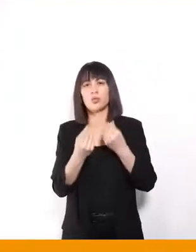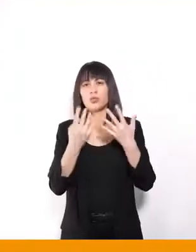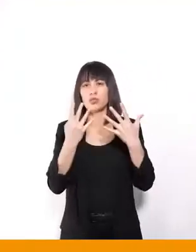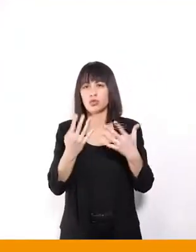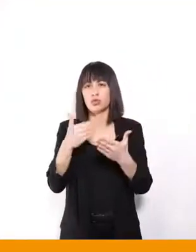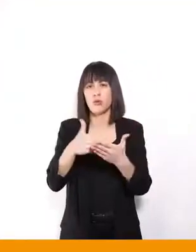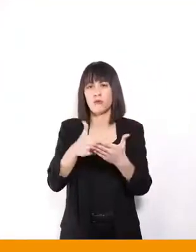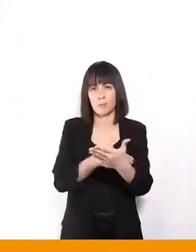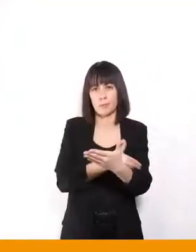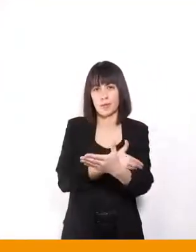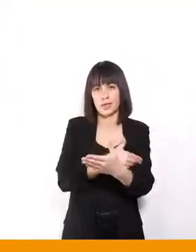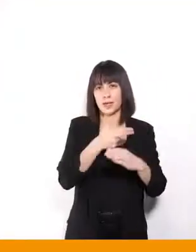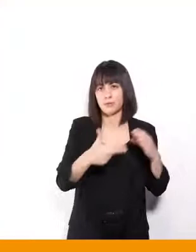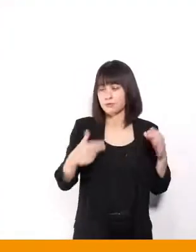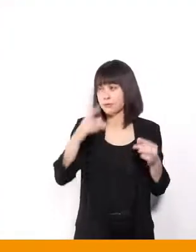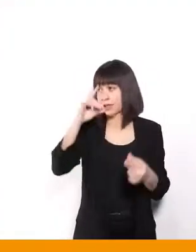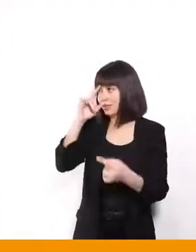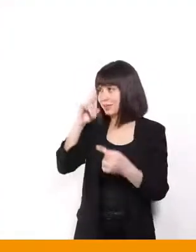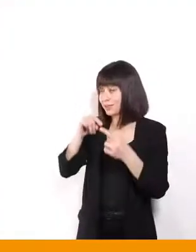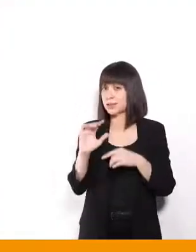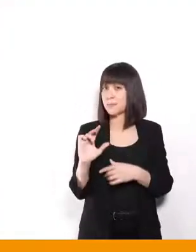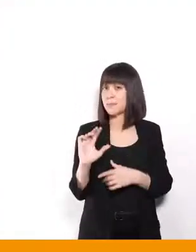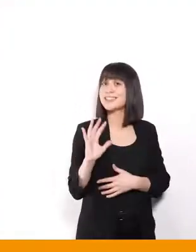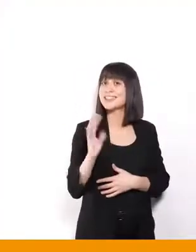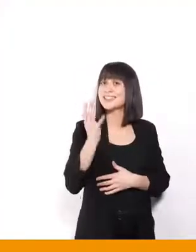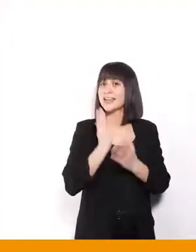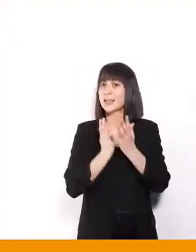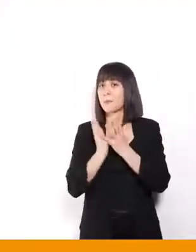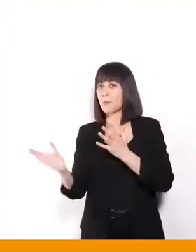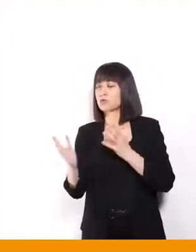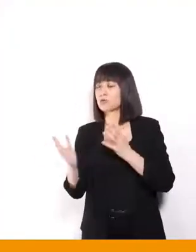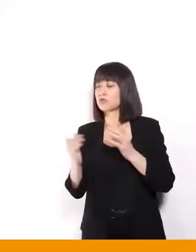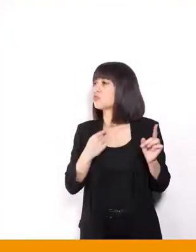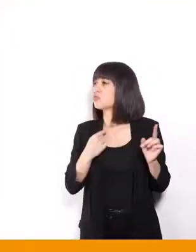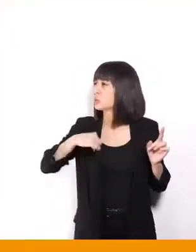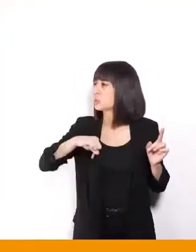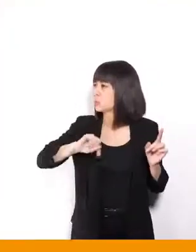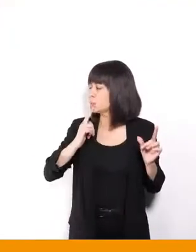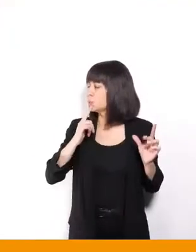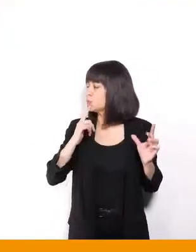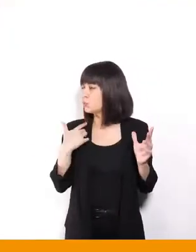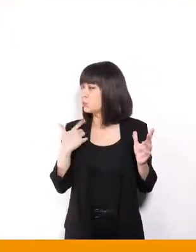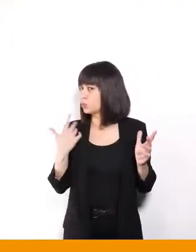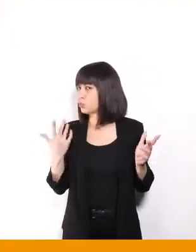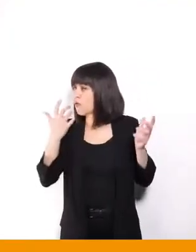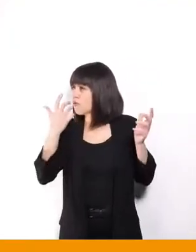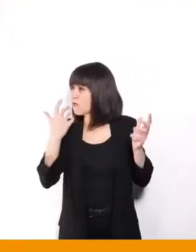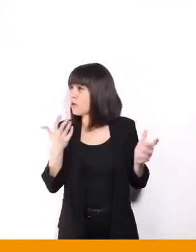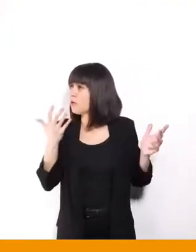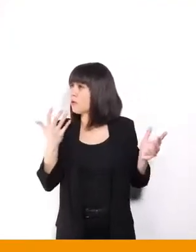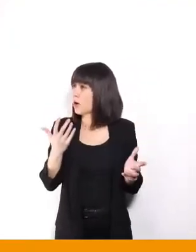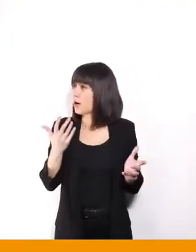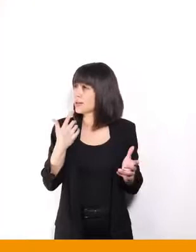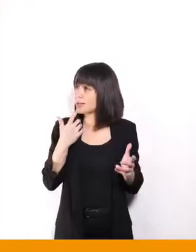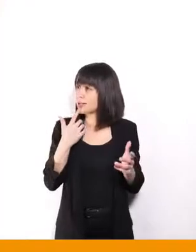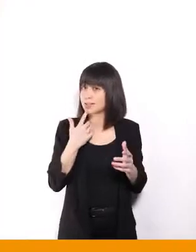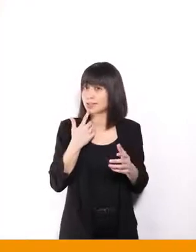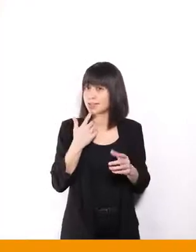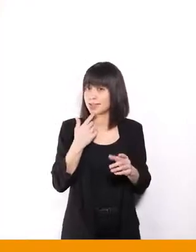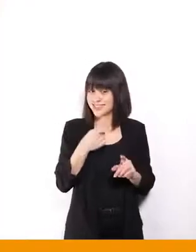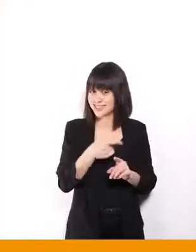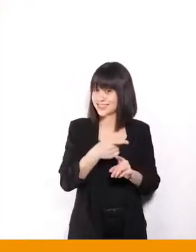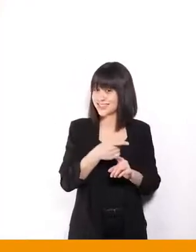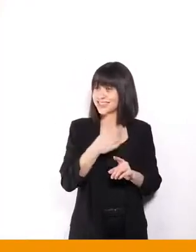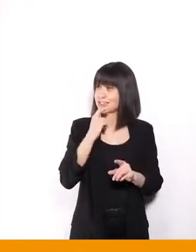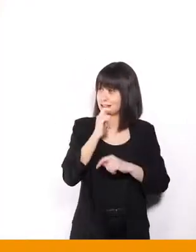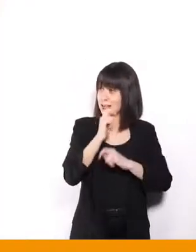Sur la nécessaires cinquième branche, oui, bien sûr. sur la cinquième branche. Nous, ce sur quoi on insiste, c'est que finalement, ces besoins de 9 milliards ne concernent que les personnes âgées